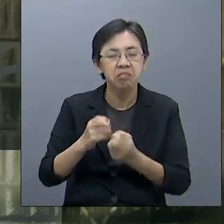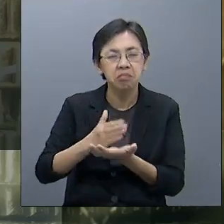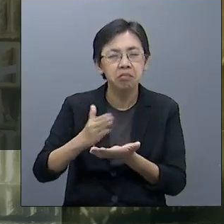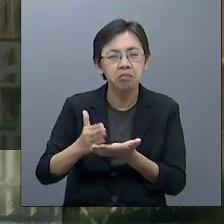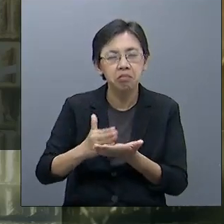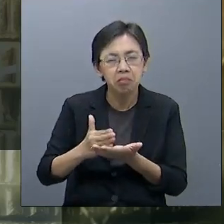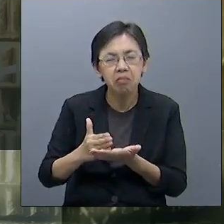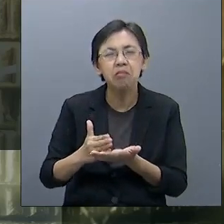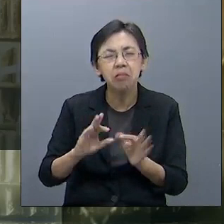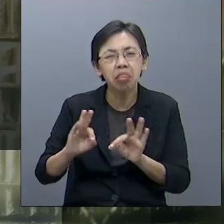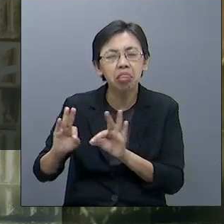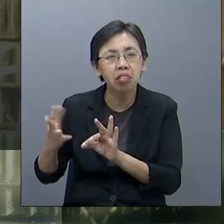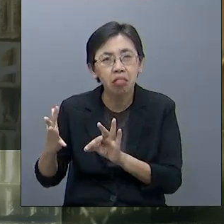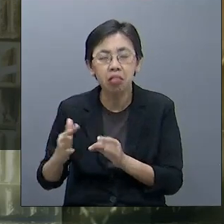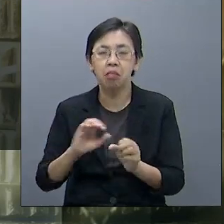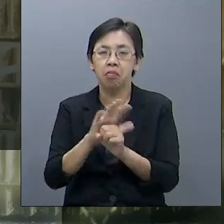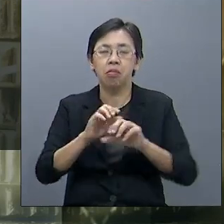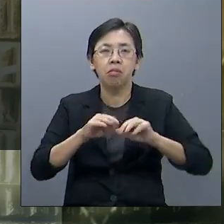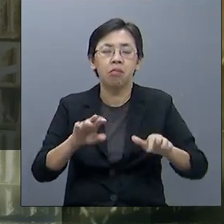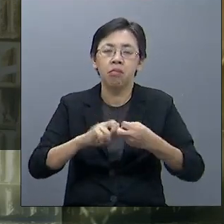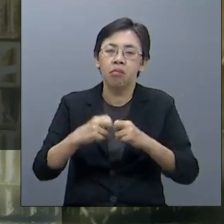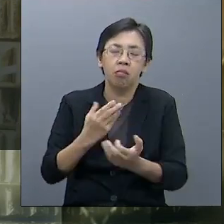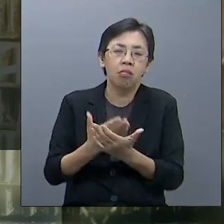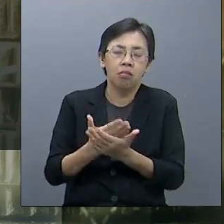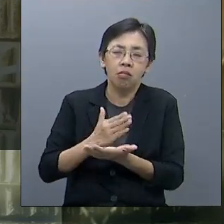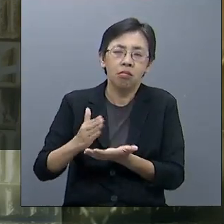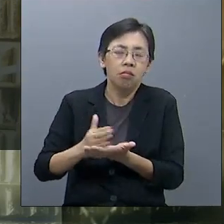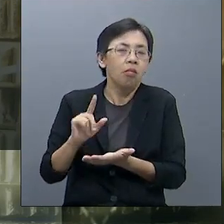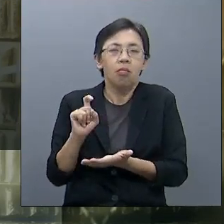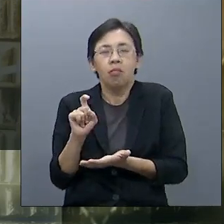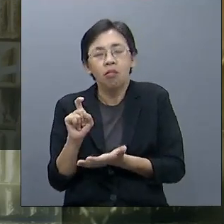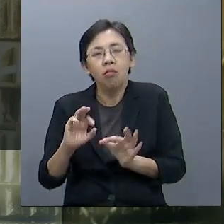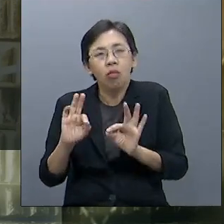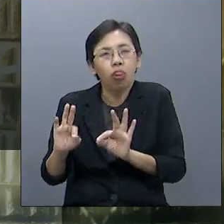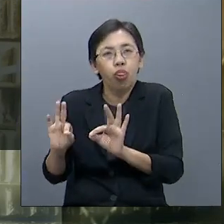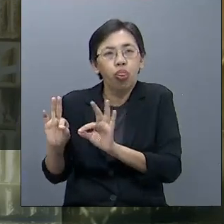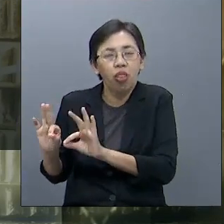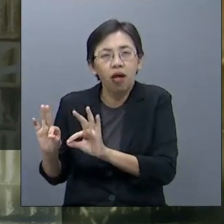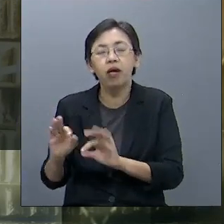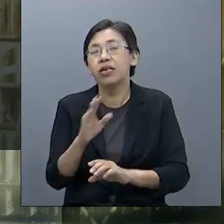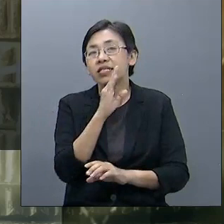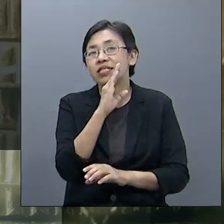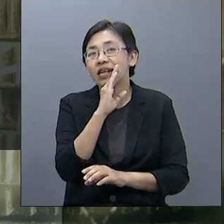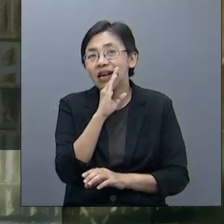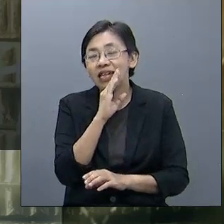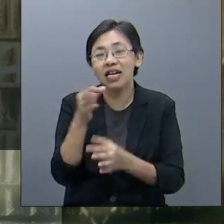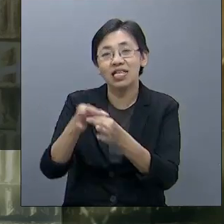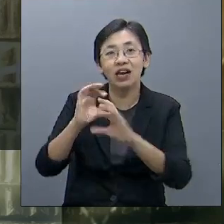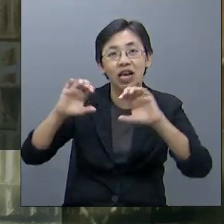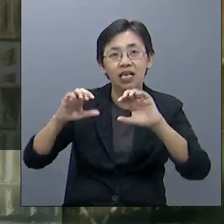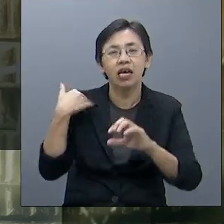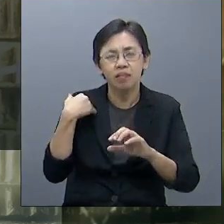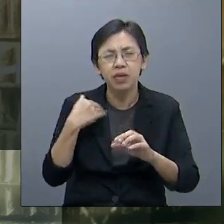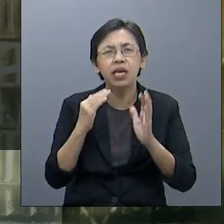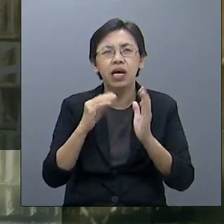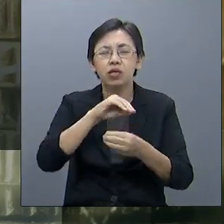แต่จากการแพร่ระบาดโควิด-19ก็ส่งผลให้ไม่สามารถชำระหนี้ได้นะคะทั้งนี้ในส่วนที่เป็นลูกหนี้ของสถาบันการเงินรัฐมีจำนวน 5-60,000